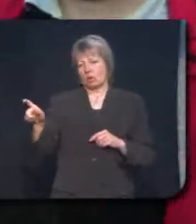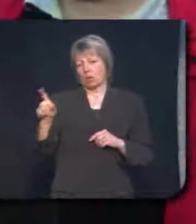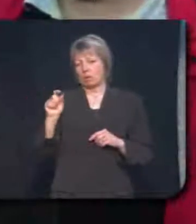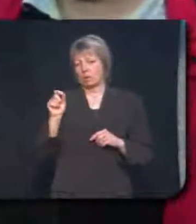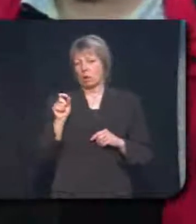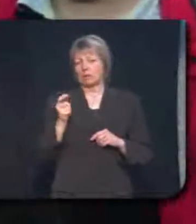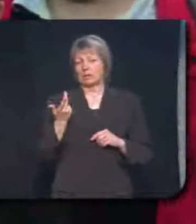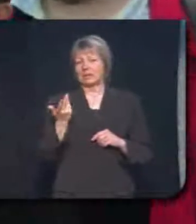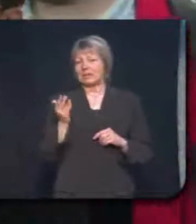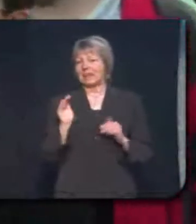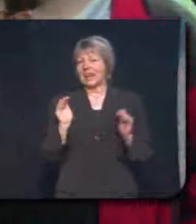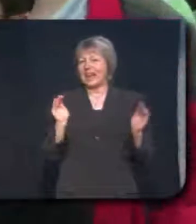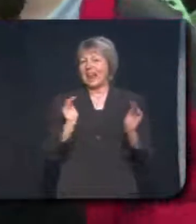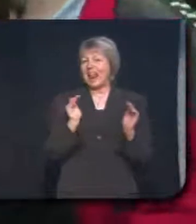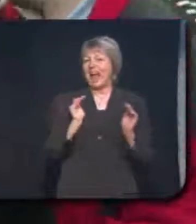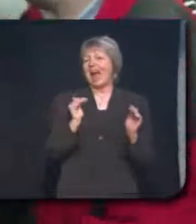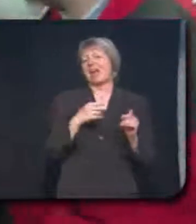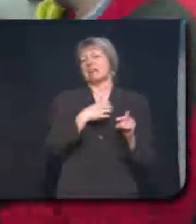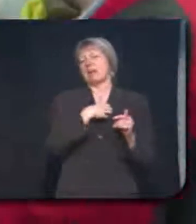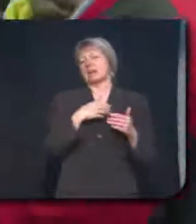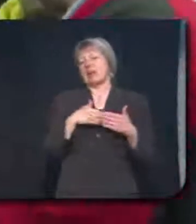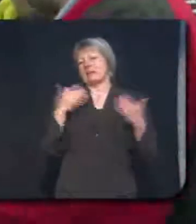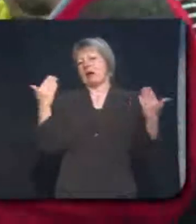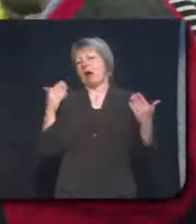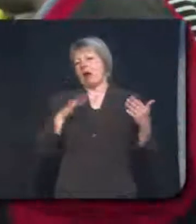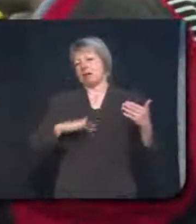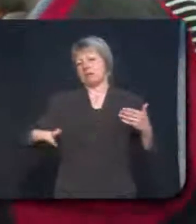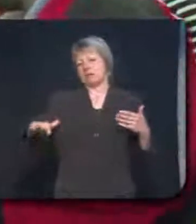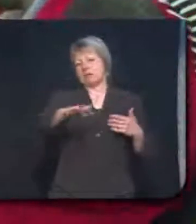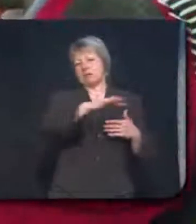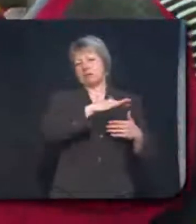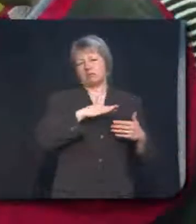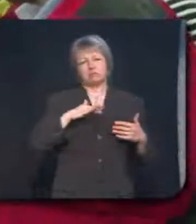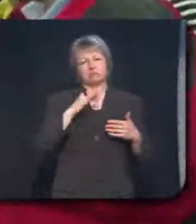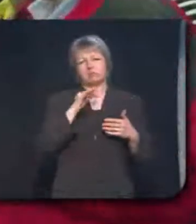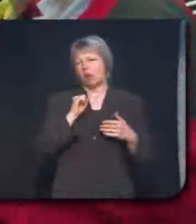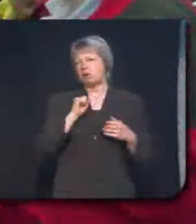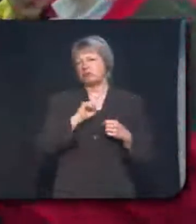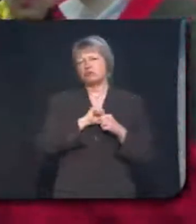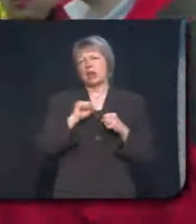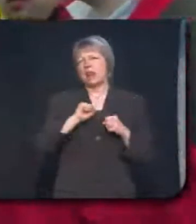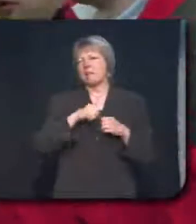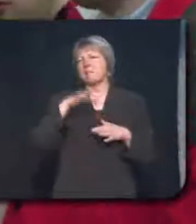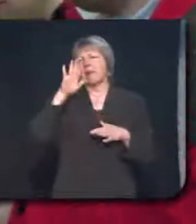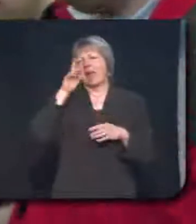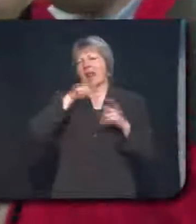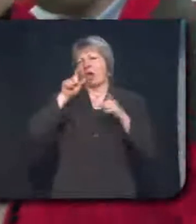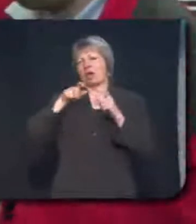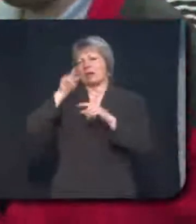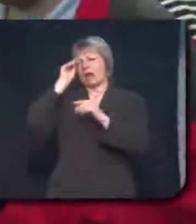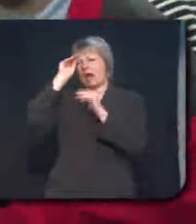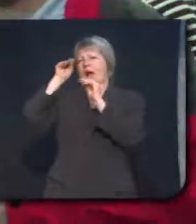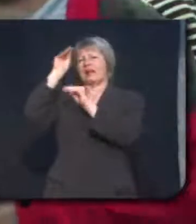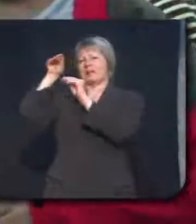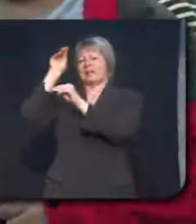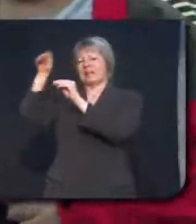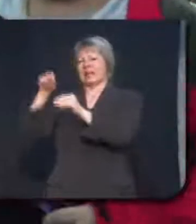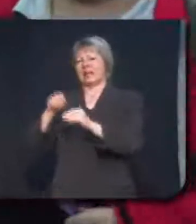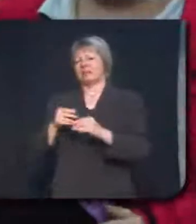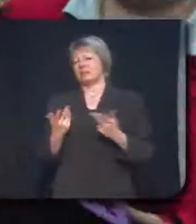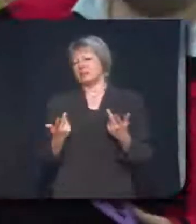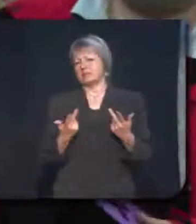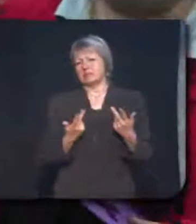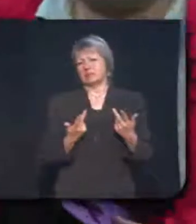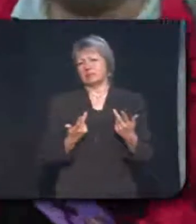kleiner partei-tag äh ich denke dass wir recht schnell viel mehr Leute akkreditieren es wird also immer angenommen dass 500 an sich